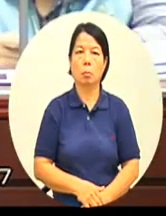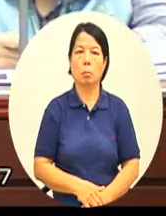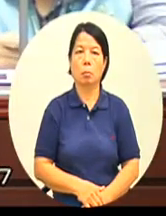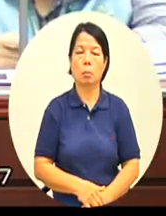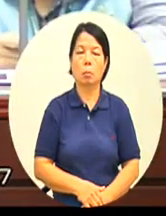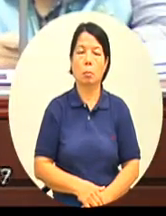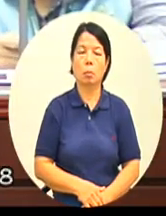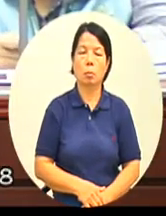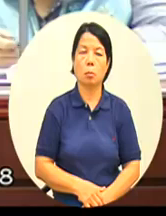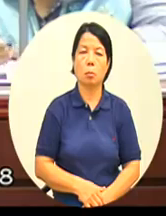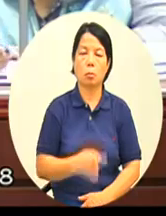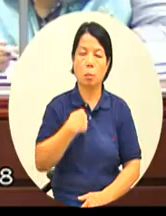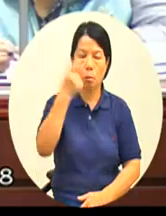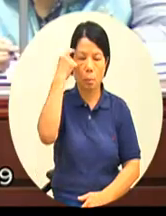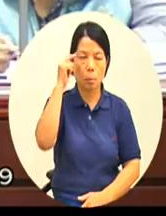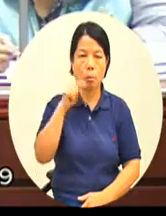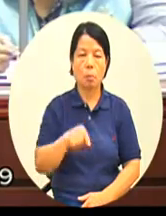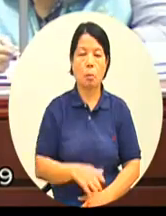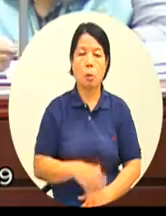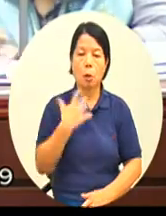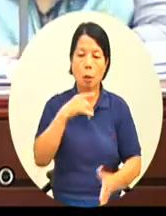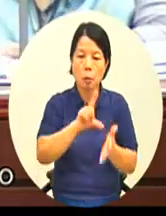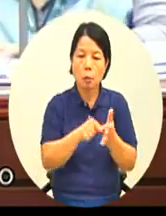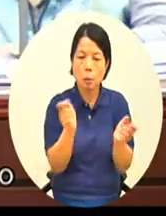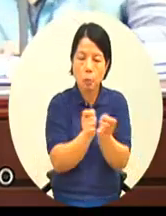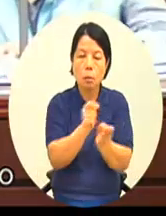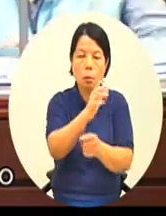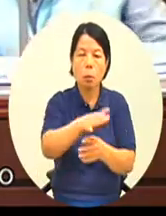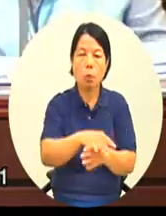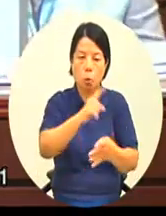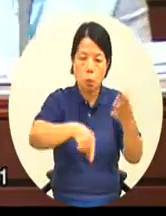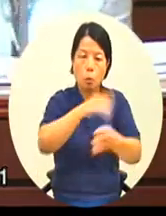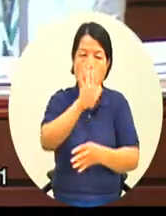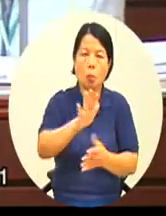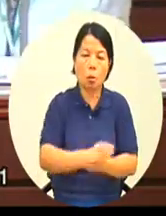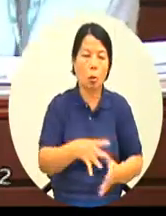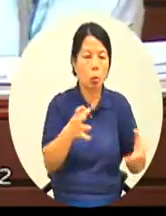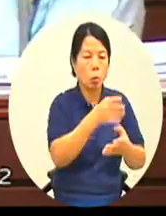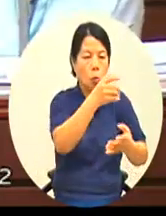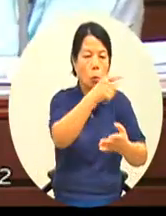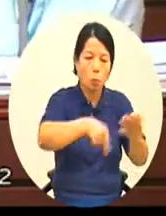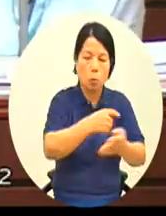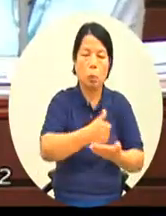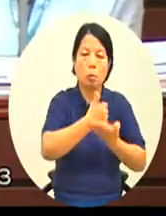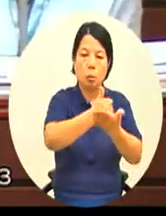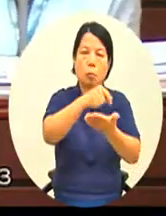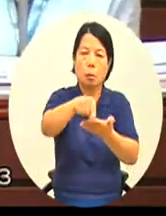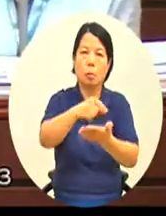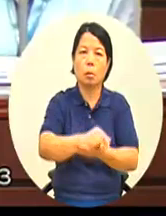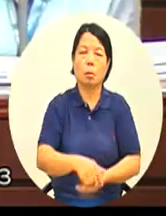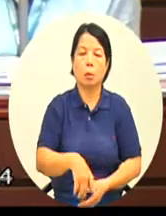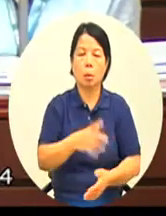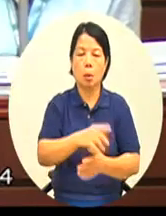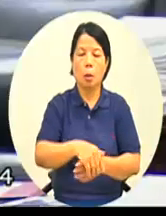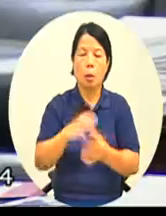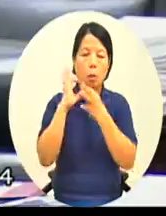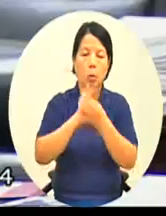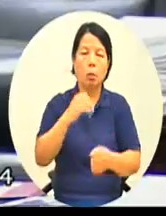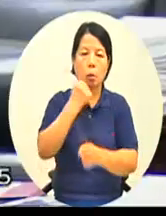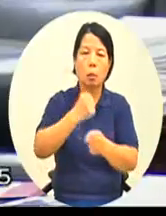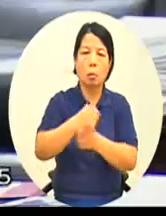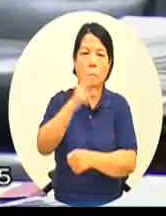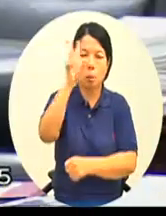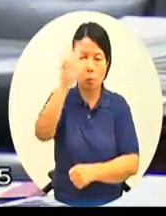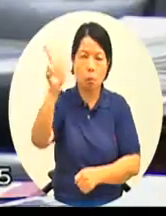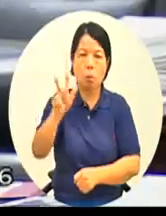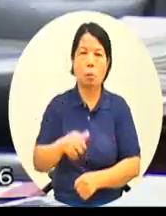我现在一直说，他临时有事请他的同事来代班，但是那个同事已经 连续工作， 已经连续工作七天